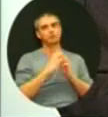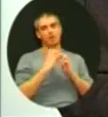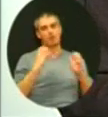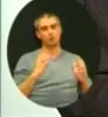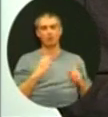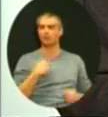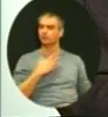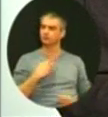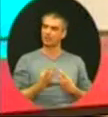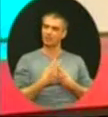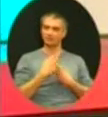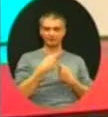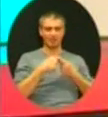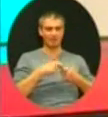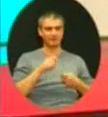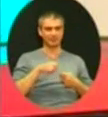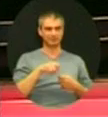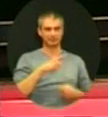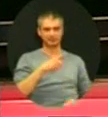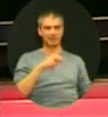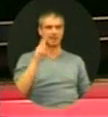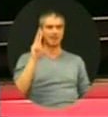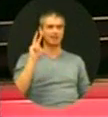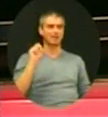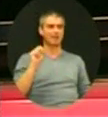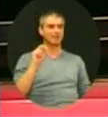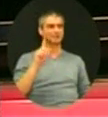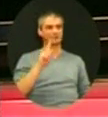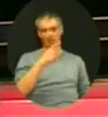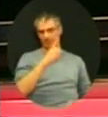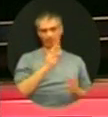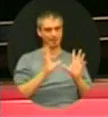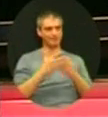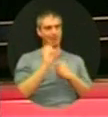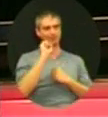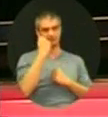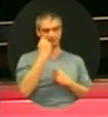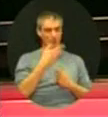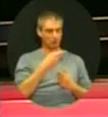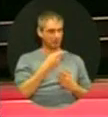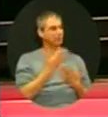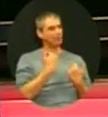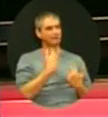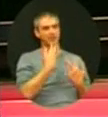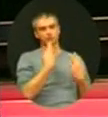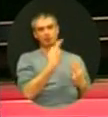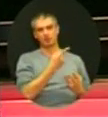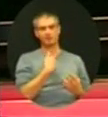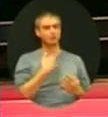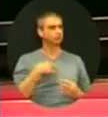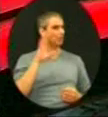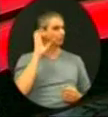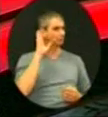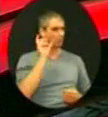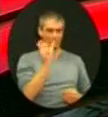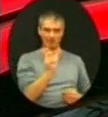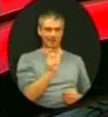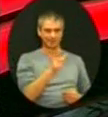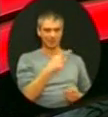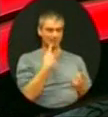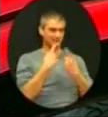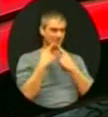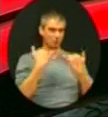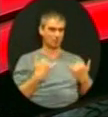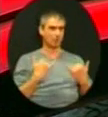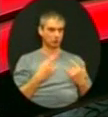לפנינו. אני רוצה לצרף אלינו גם את חברת הכנסת איילת נחמיאס ורבין, המחנה הציוני. שלום לך. לפני שתגיבי לדברים האלה, אני רוצה שנשמע קטע מתוך